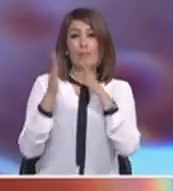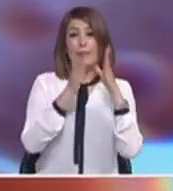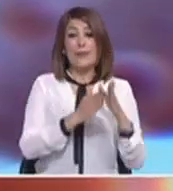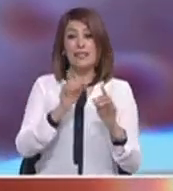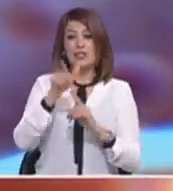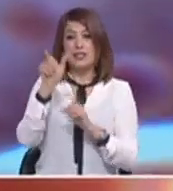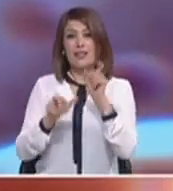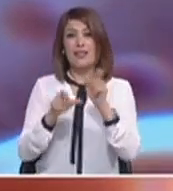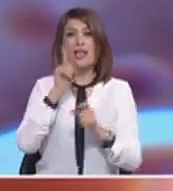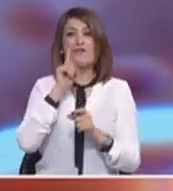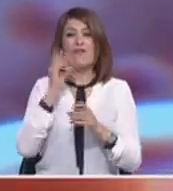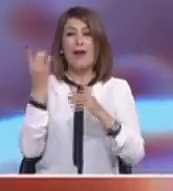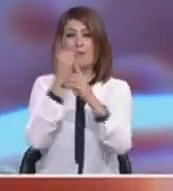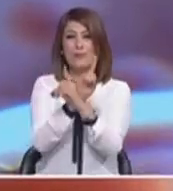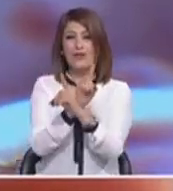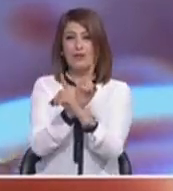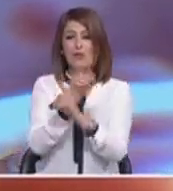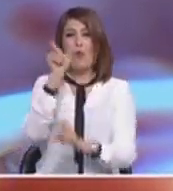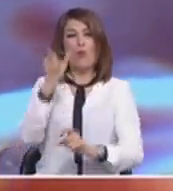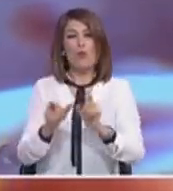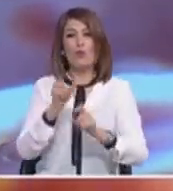البحوث اللي كان